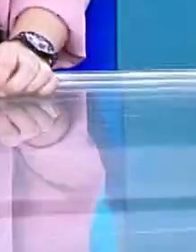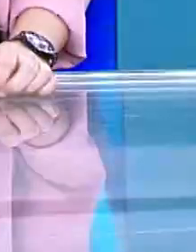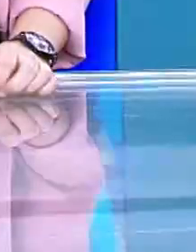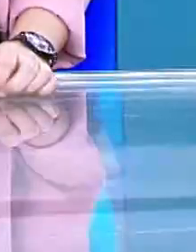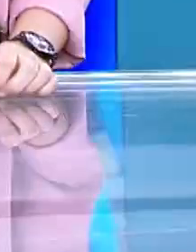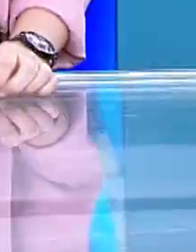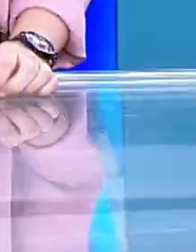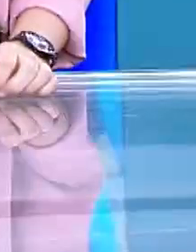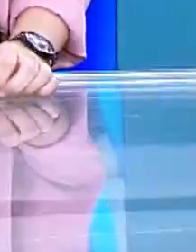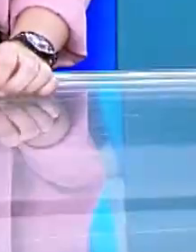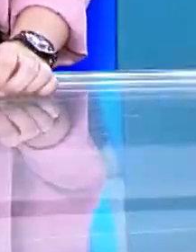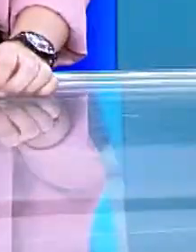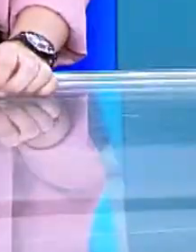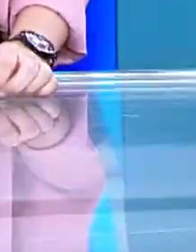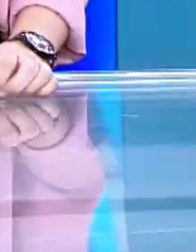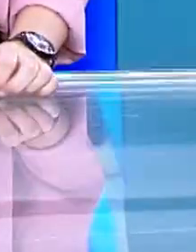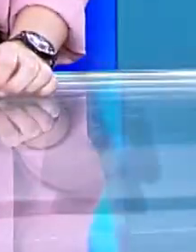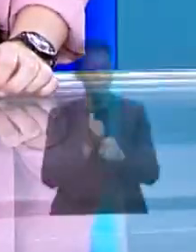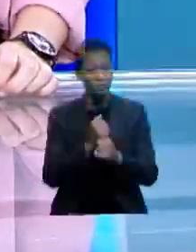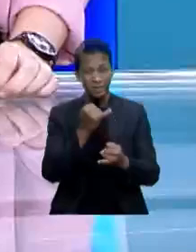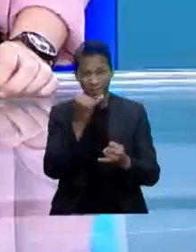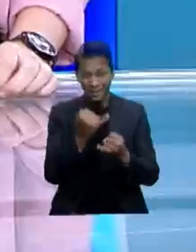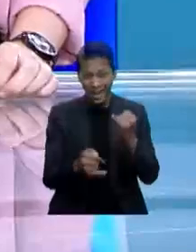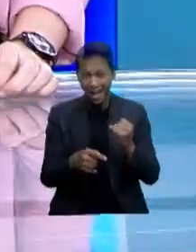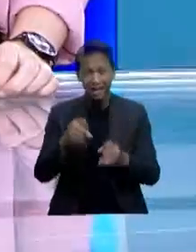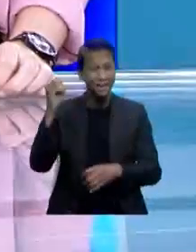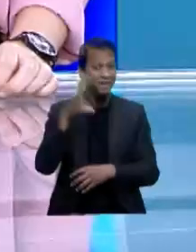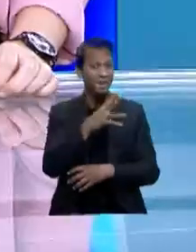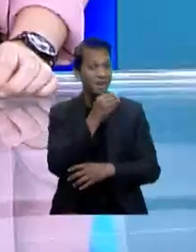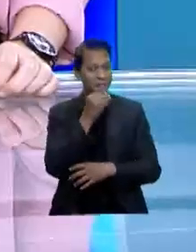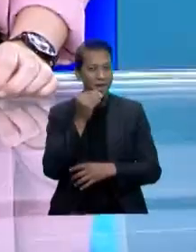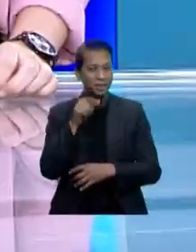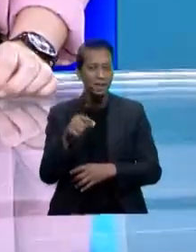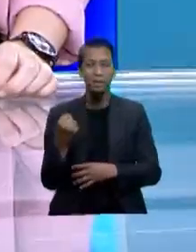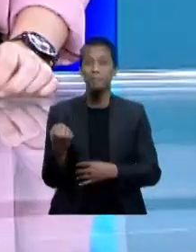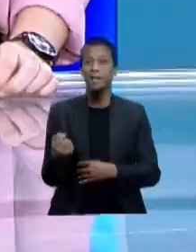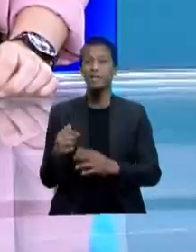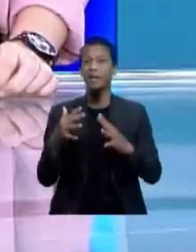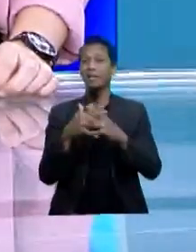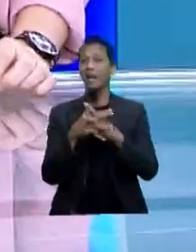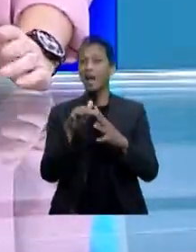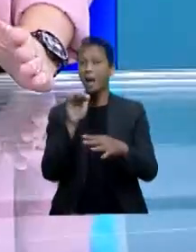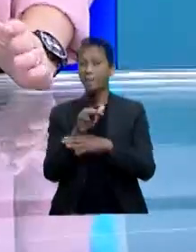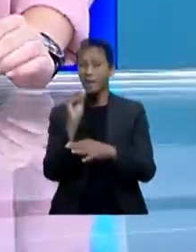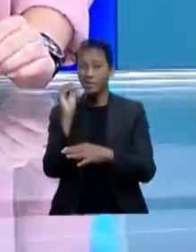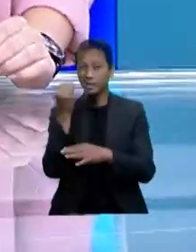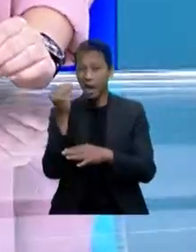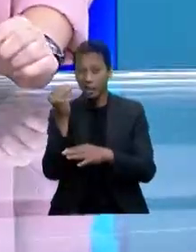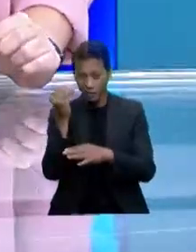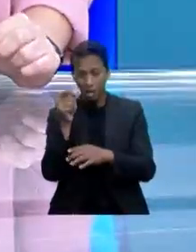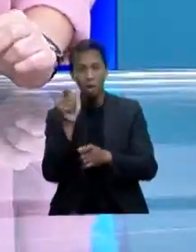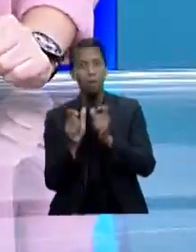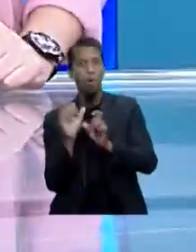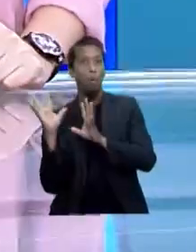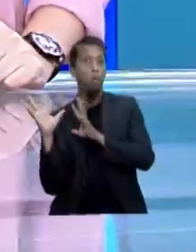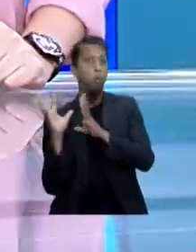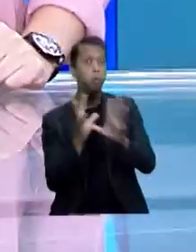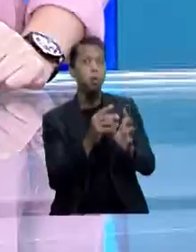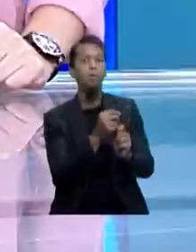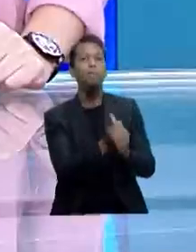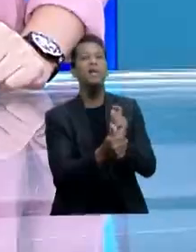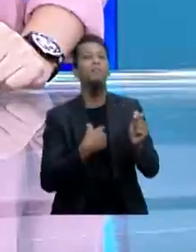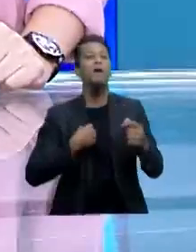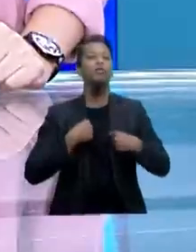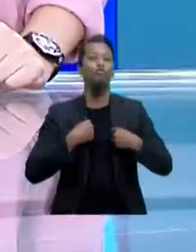Terima kasih Masih bersama seputar aja siang pemirsa pekan terakhir Ramadan pasar Tanah Abang Jakarta diserbu pembeli berburu baju